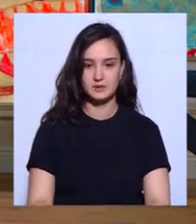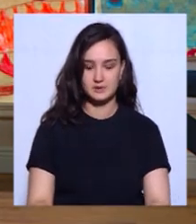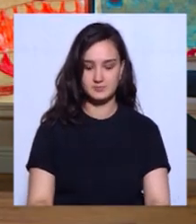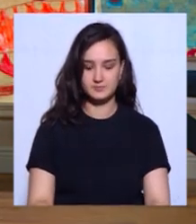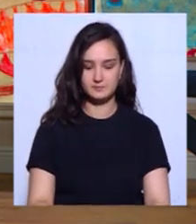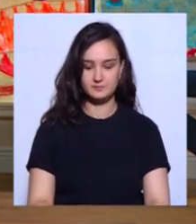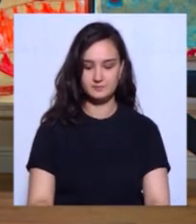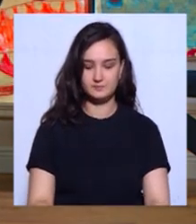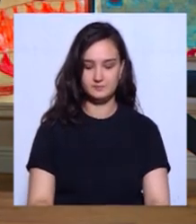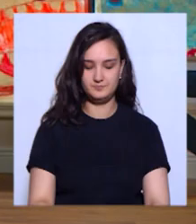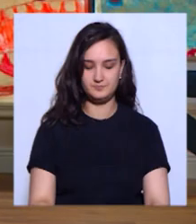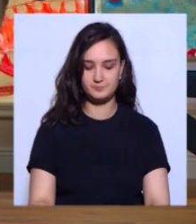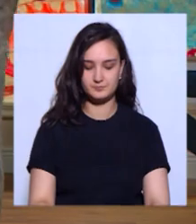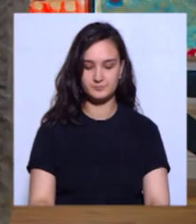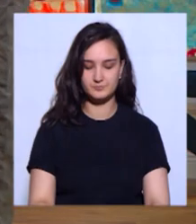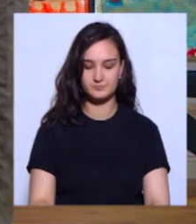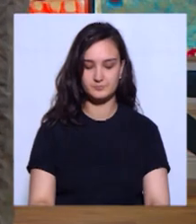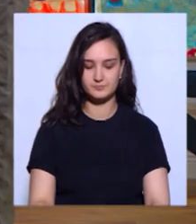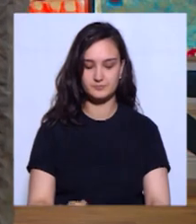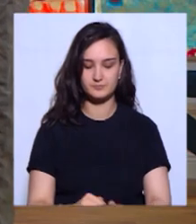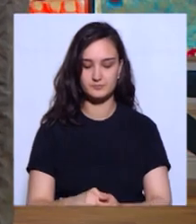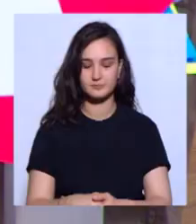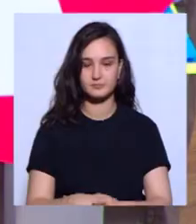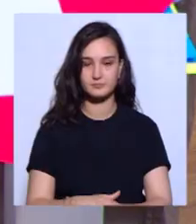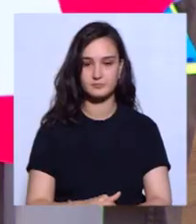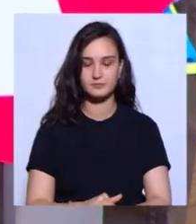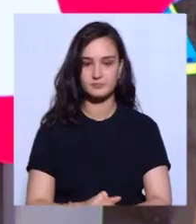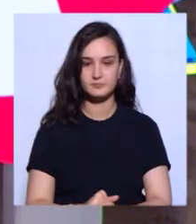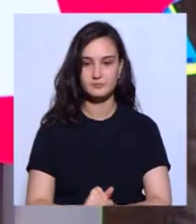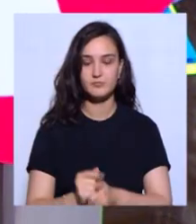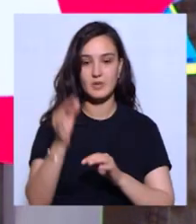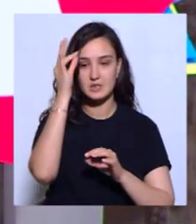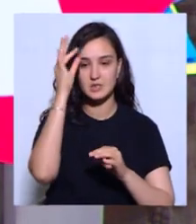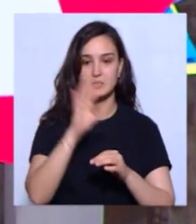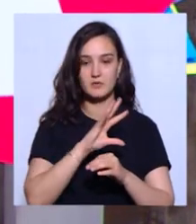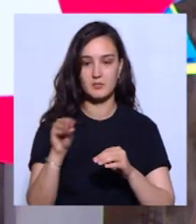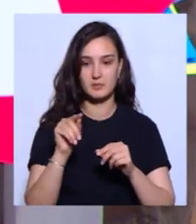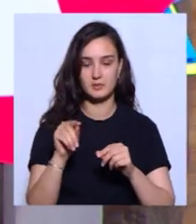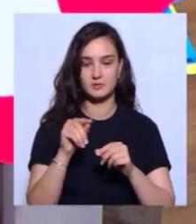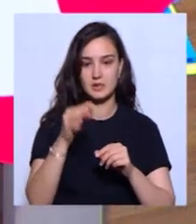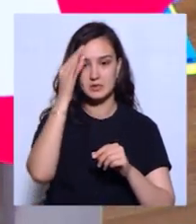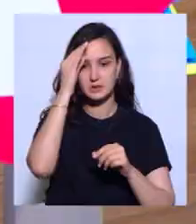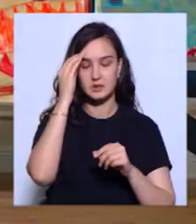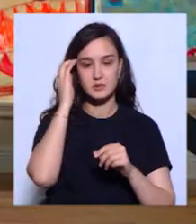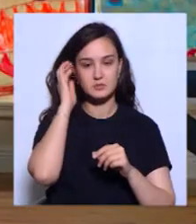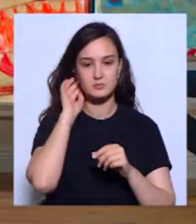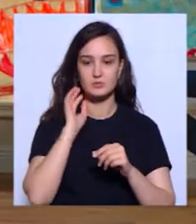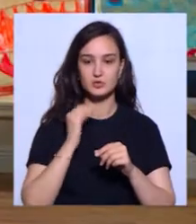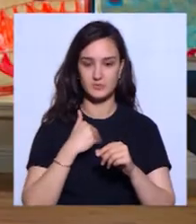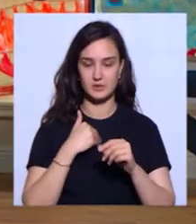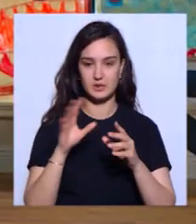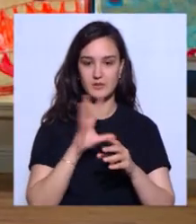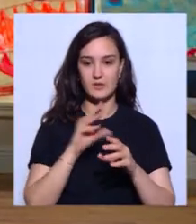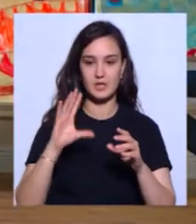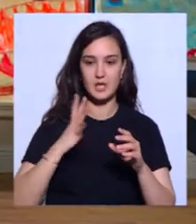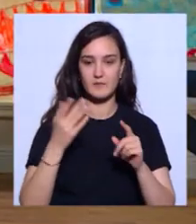ხდება. აქ ლაპარაკია, გაიხსენეთ ყველაფერი, გაიხსენეთ ჩვენი ყველა გავლილი გაკვეთილი. ეს